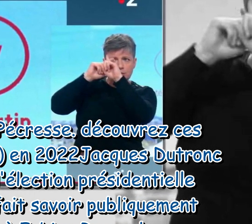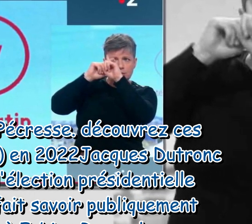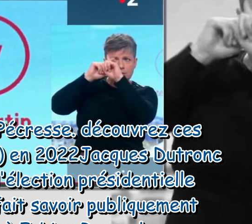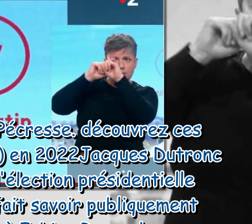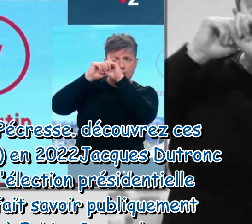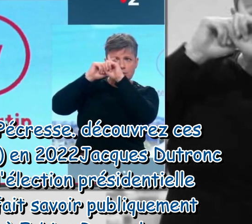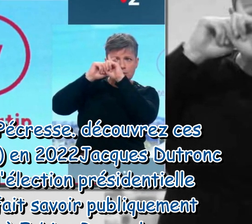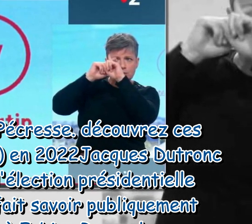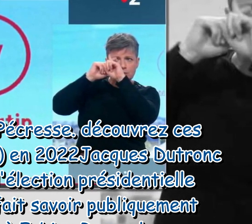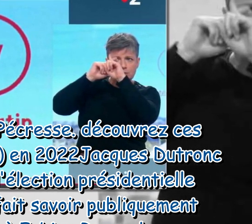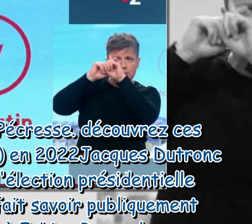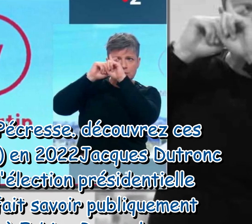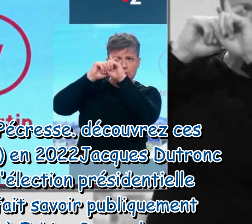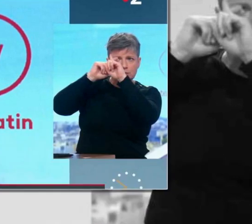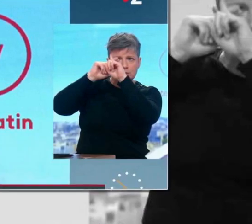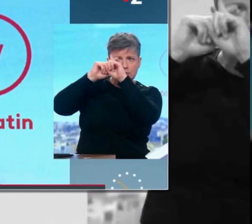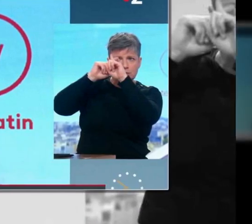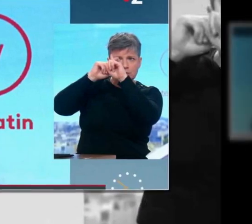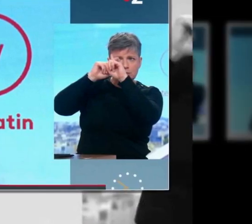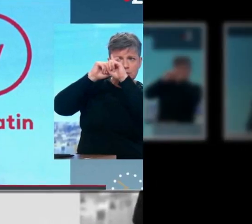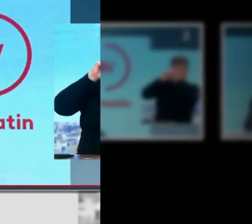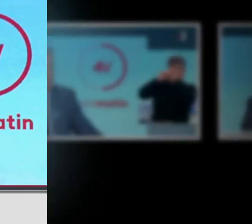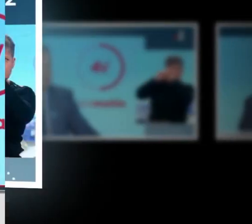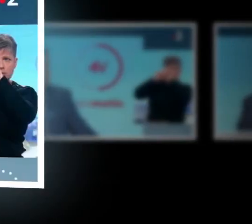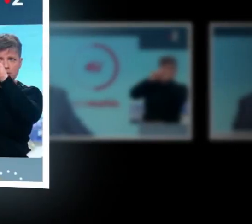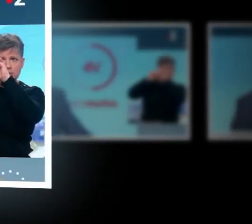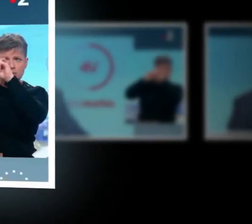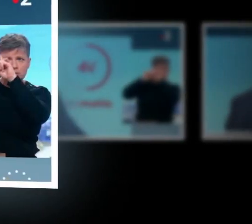sa voix à Fabien Roussel.